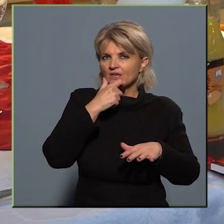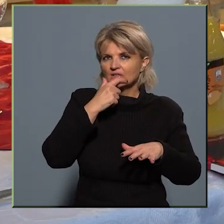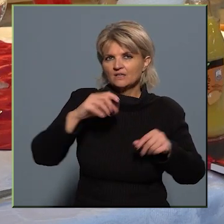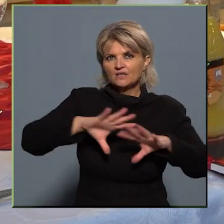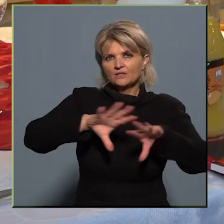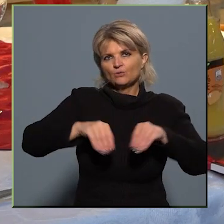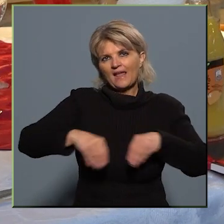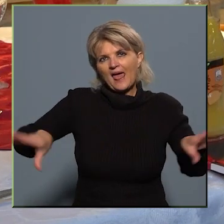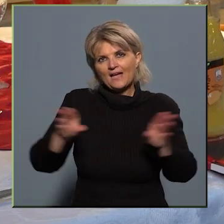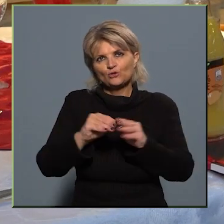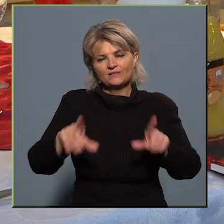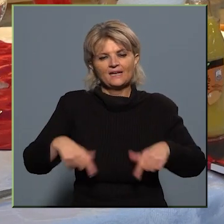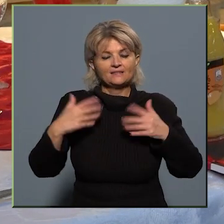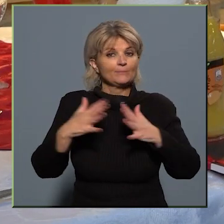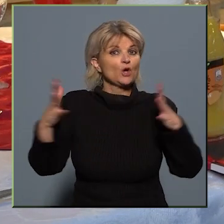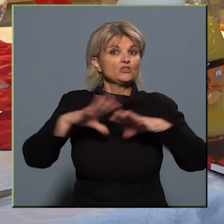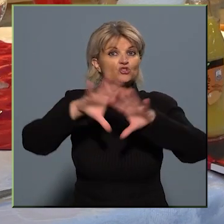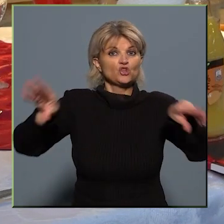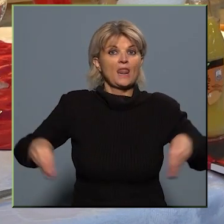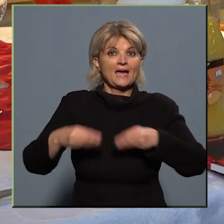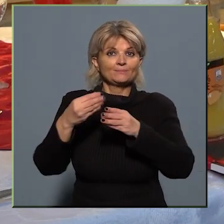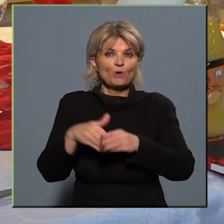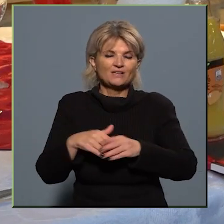és nagy családként egy